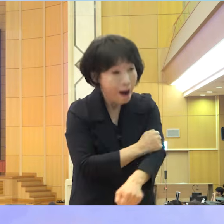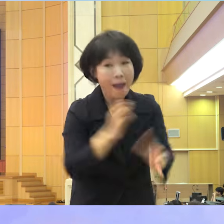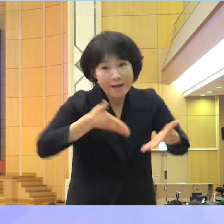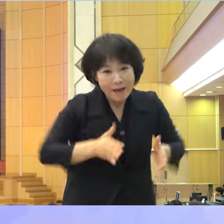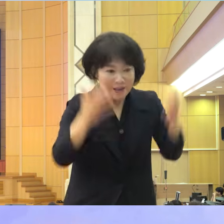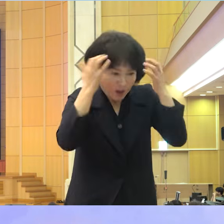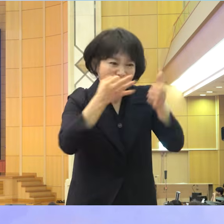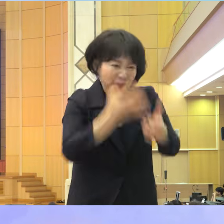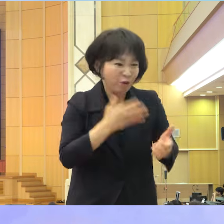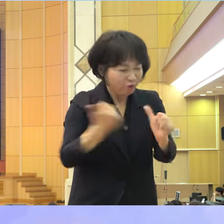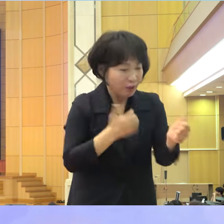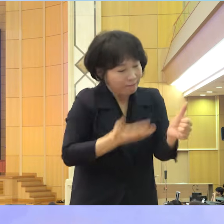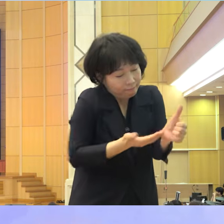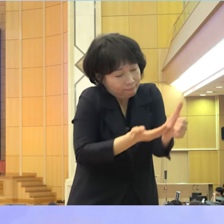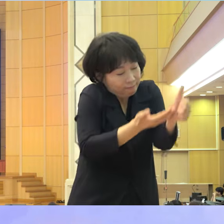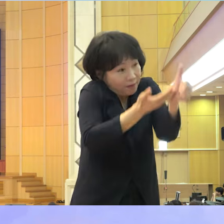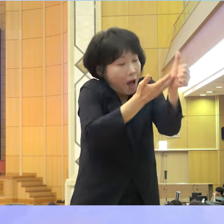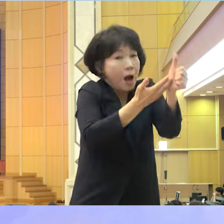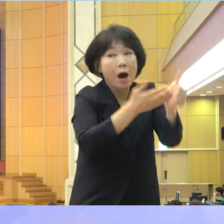아이를 10달 동안